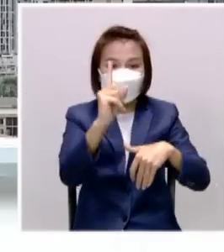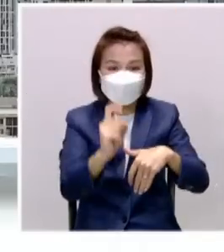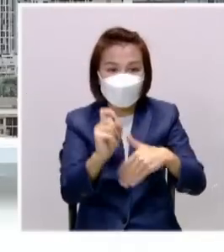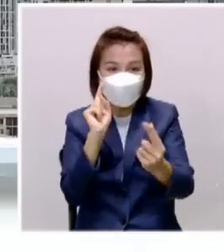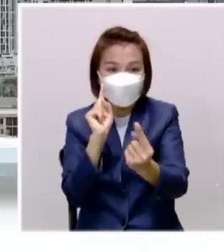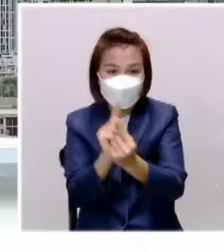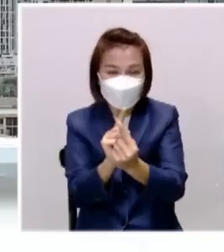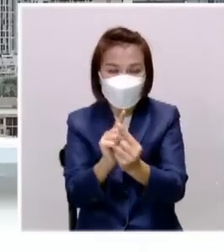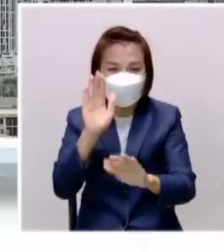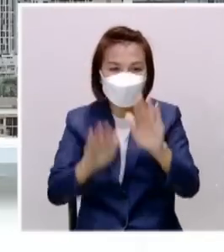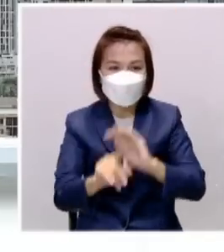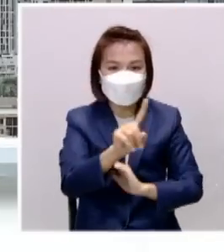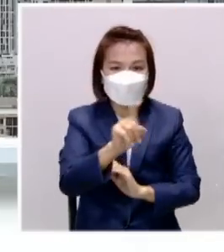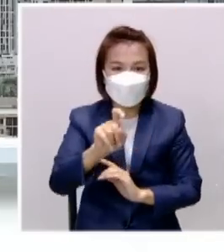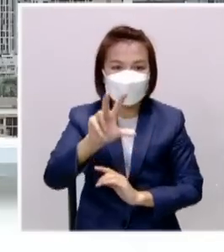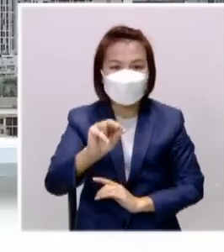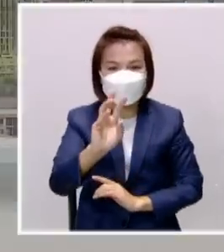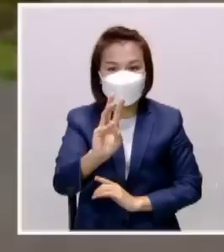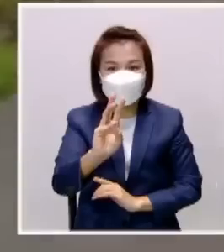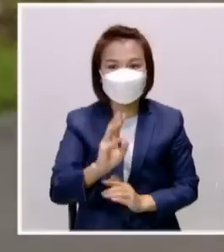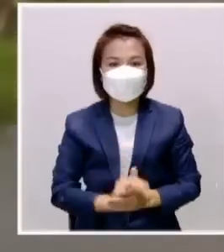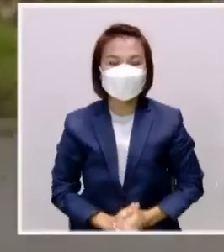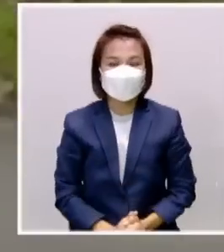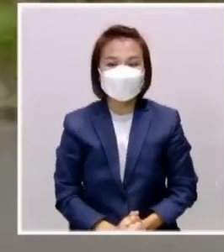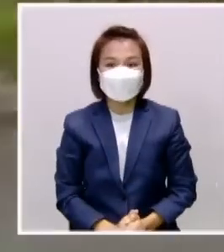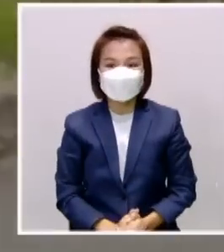างน้อย136รายค่ะ